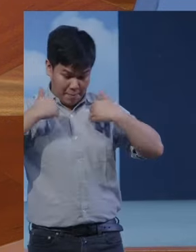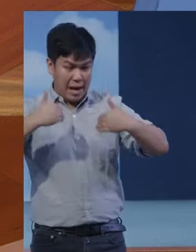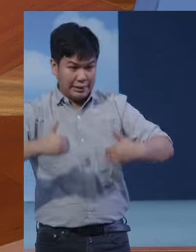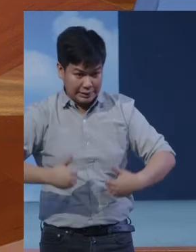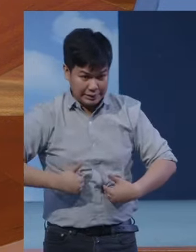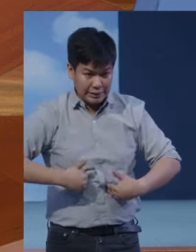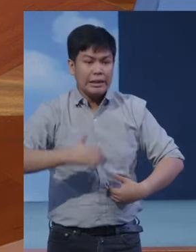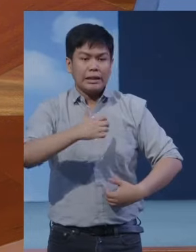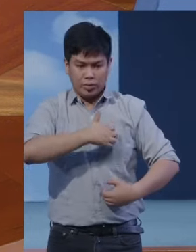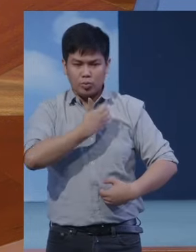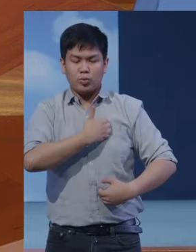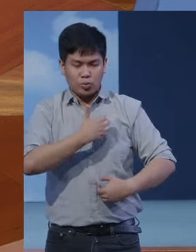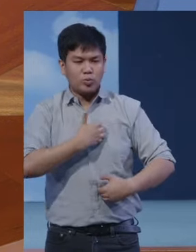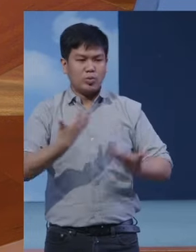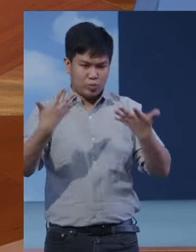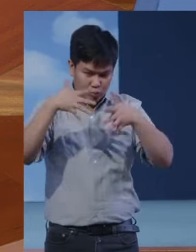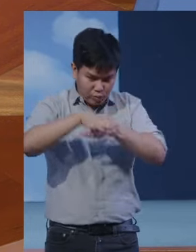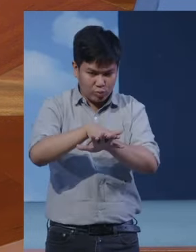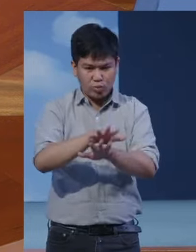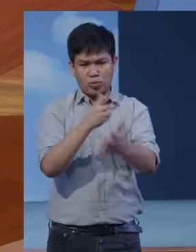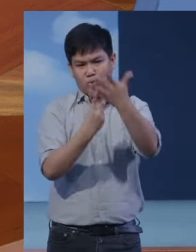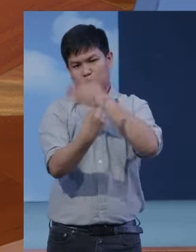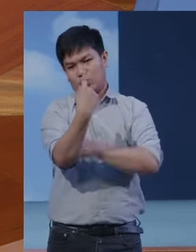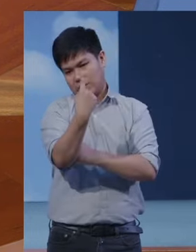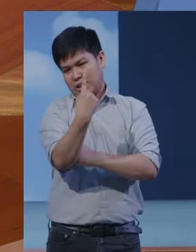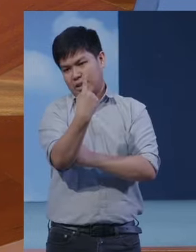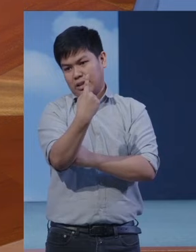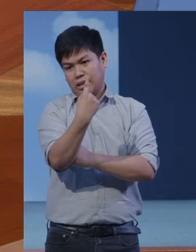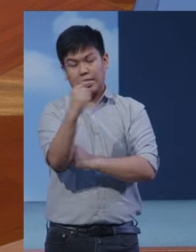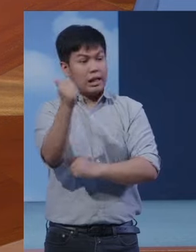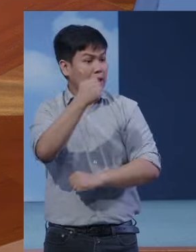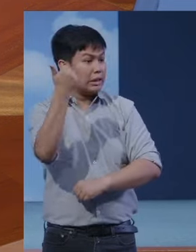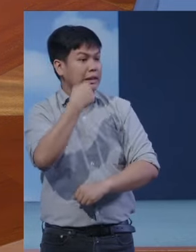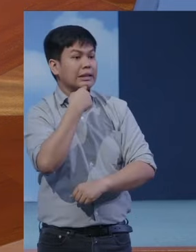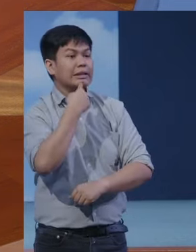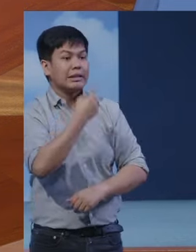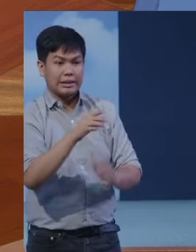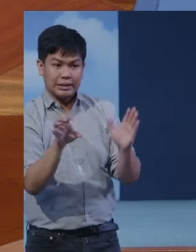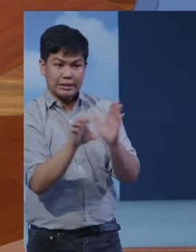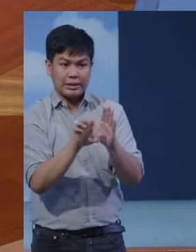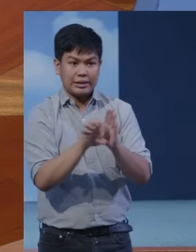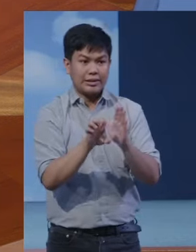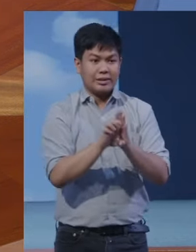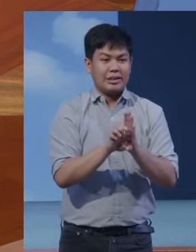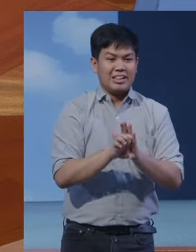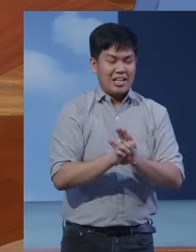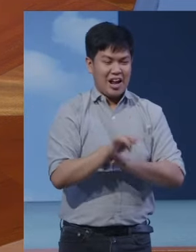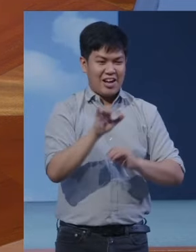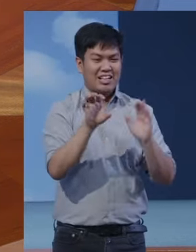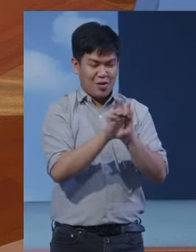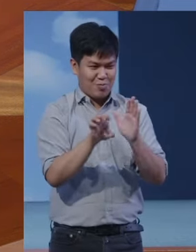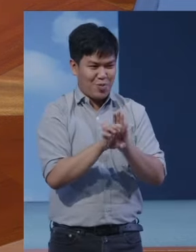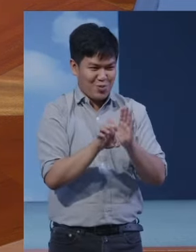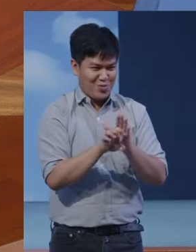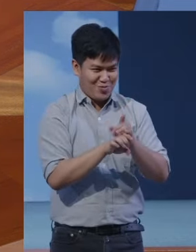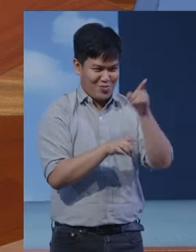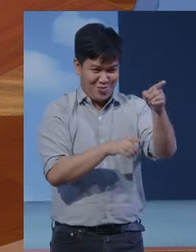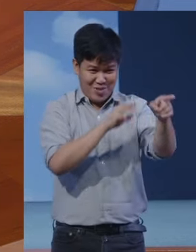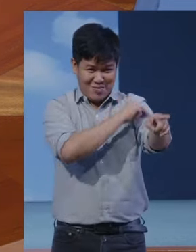and emotionally ang sabi nga ng iba yung mag-asawa daw nagiging magkamukha agag